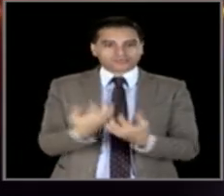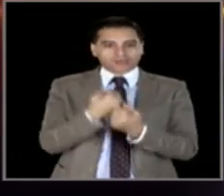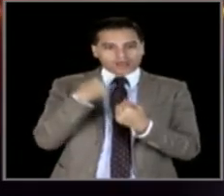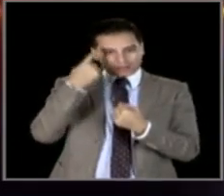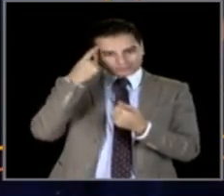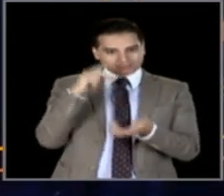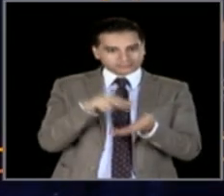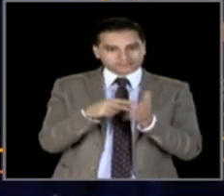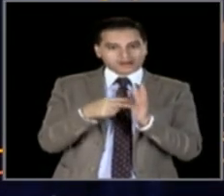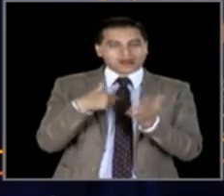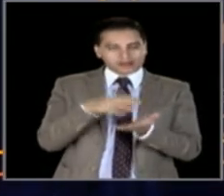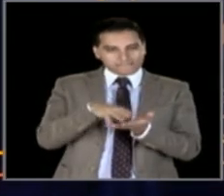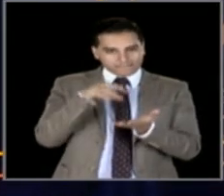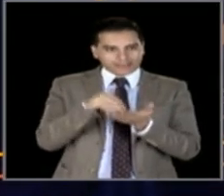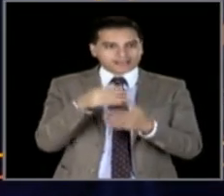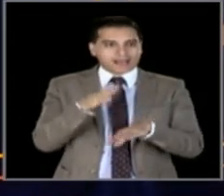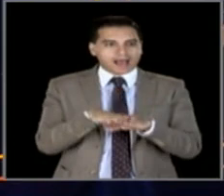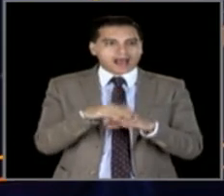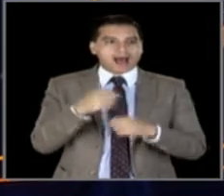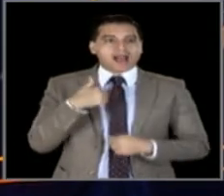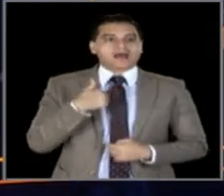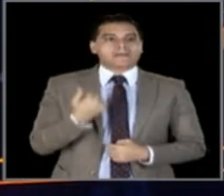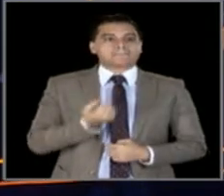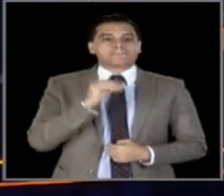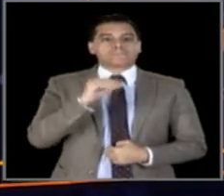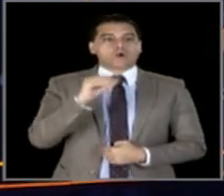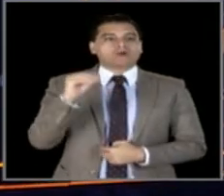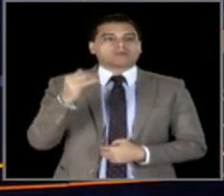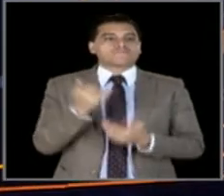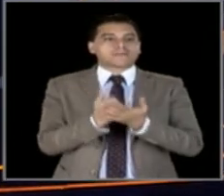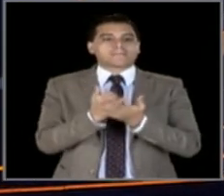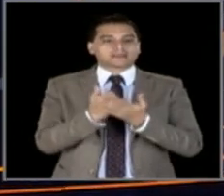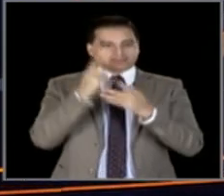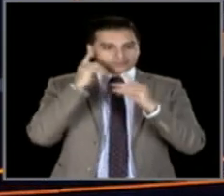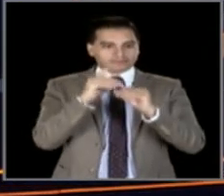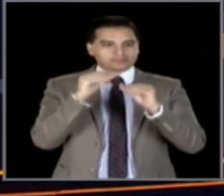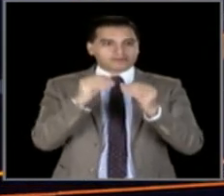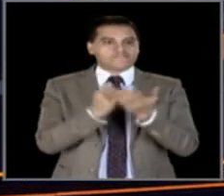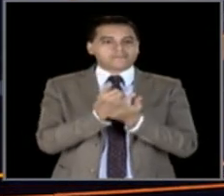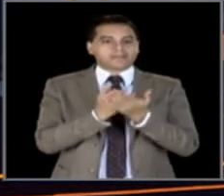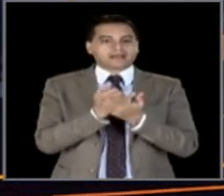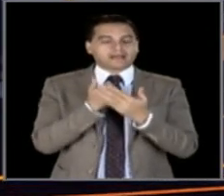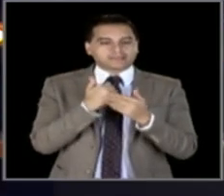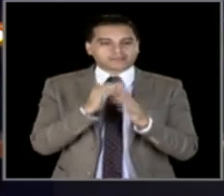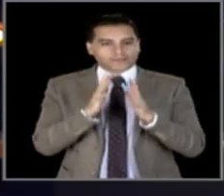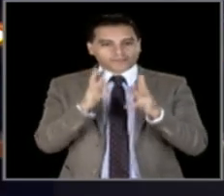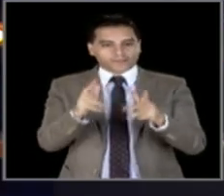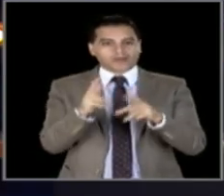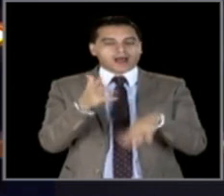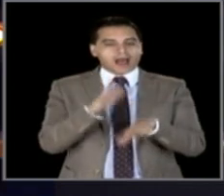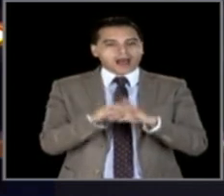ان انا ابدأ، وبدأت فعلا في المدرسة ان انا ادي محاضرات بسيطة. تمام. بتدي محاضرات جوه المدرسة؟ لايف